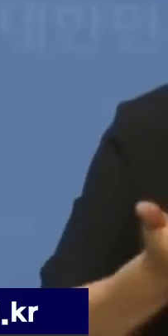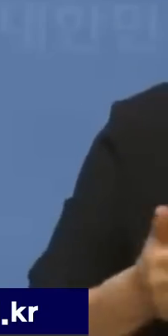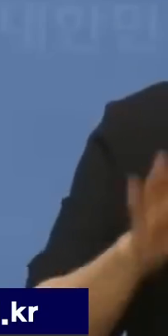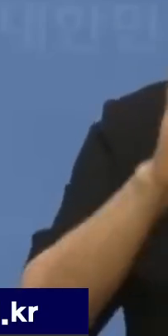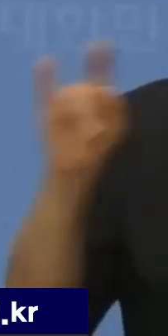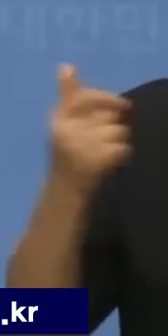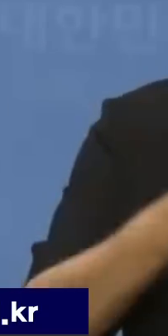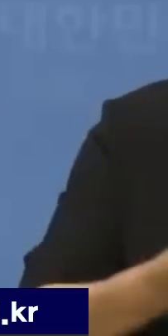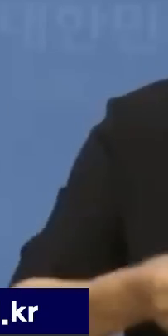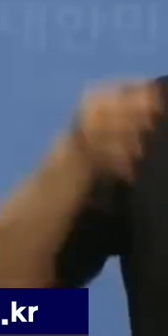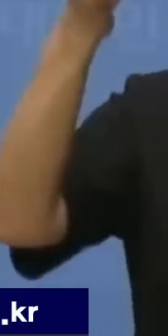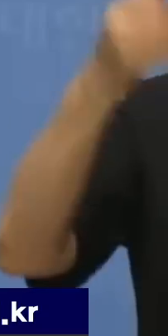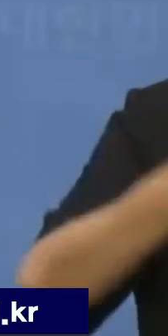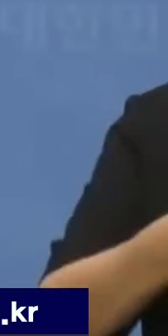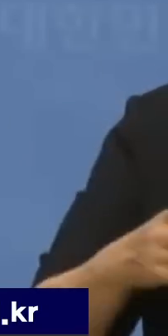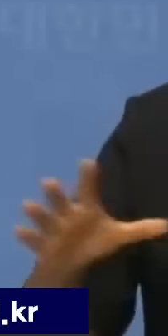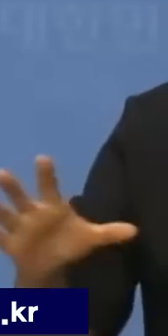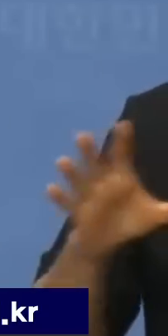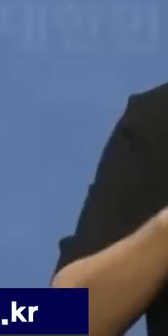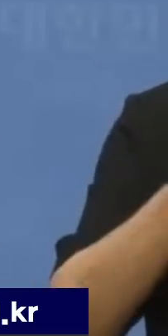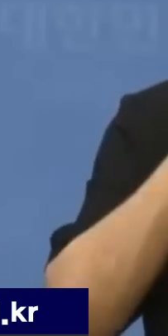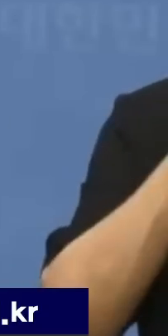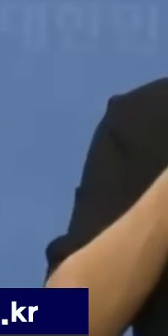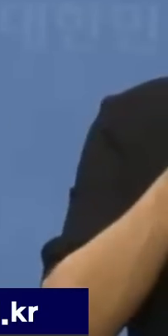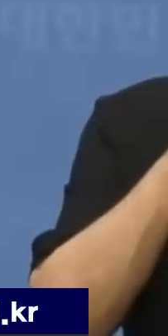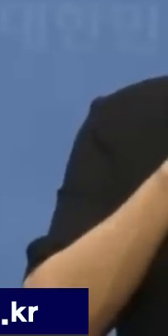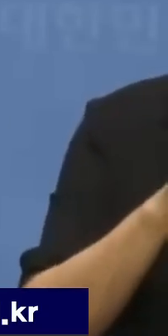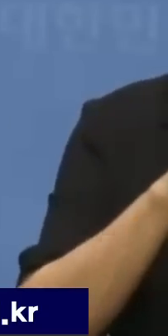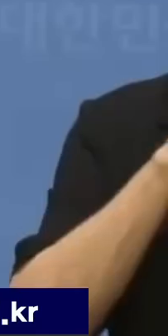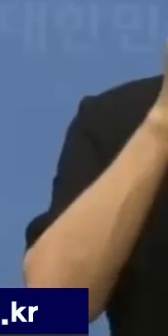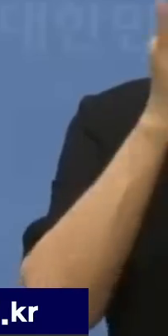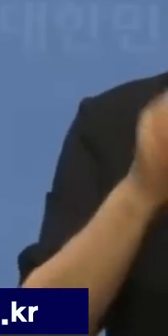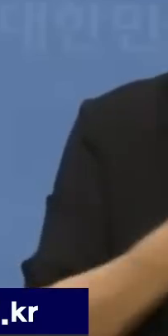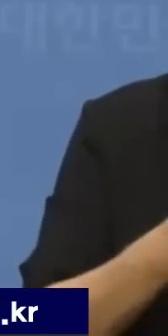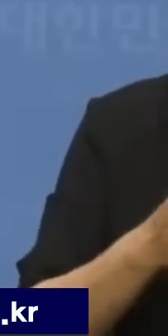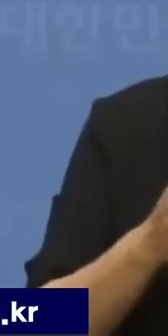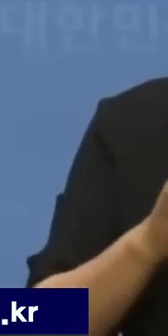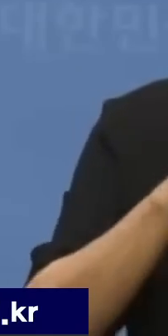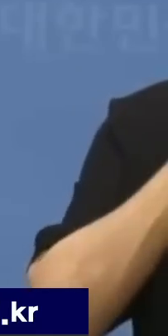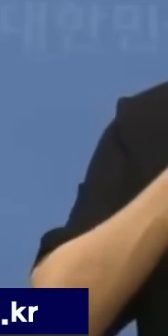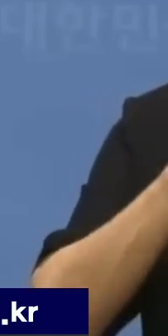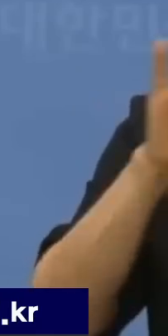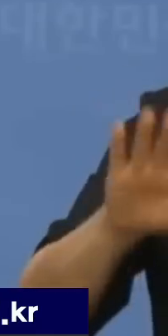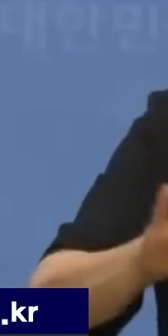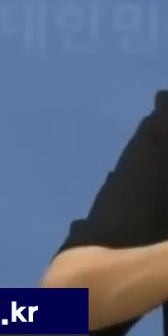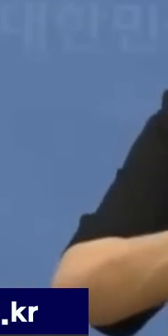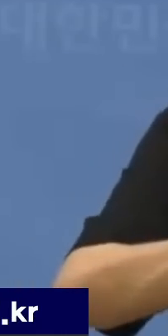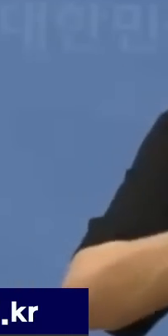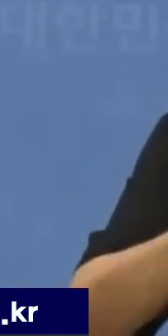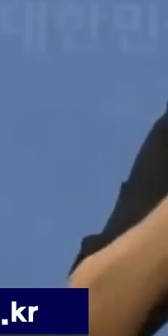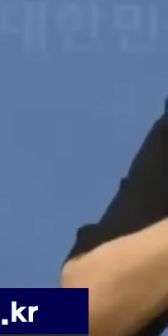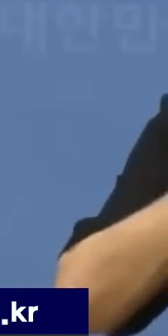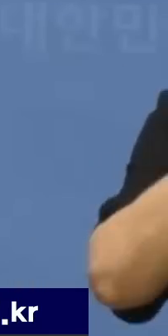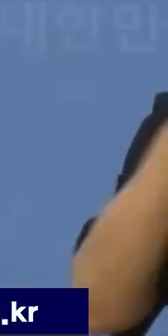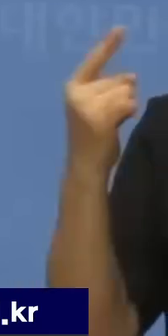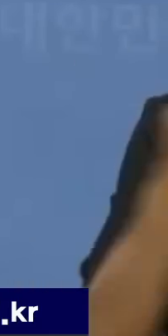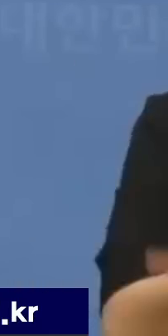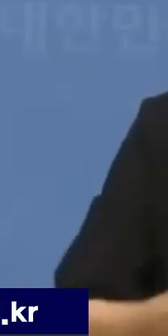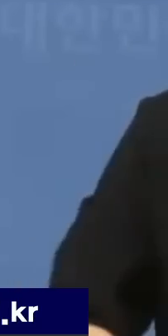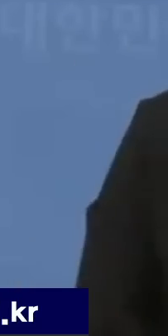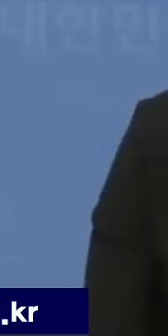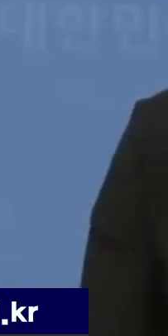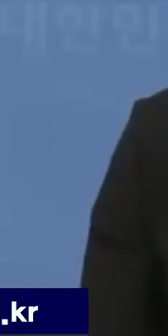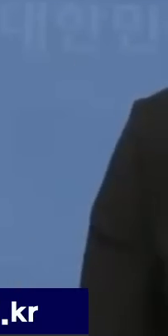10배 이상 급등한데 기인한다라고 했지만이는 사실과 다른 발언이라서 제가 바로